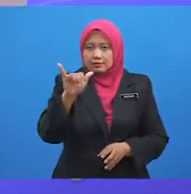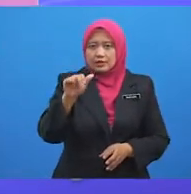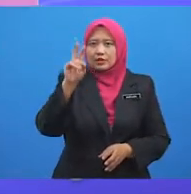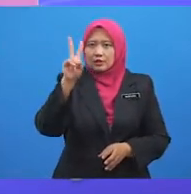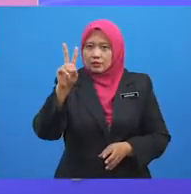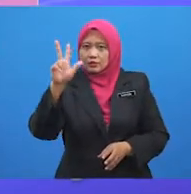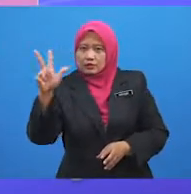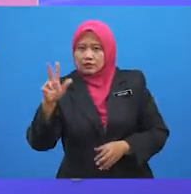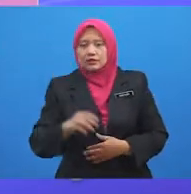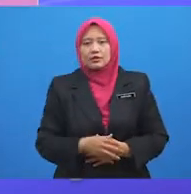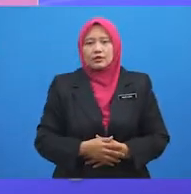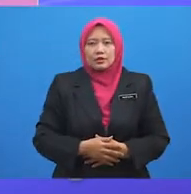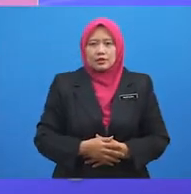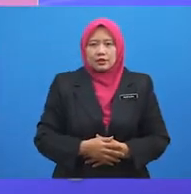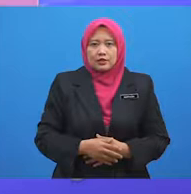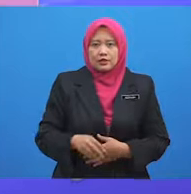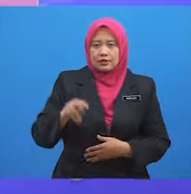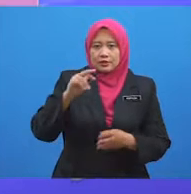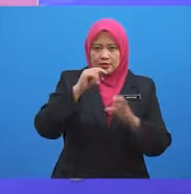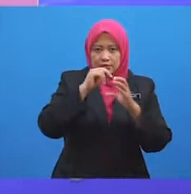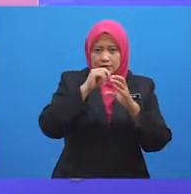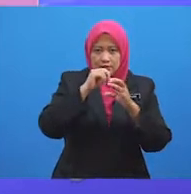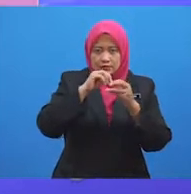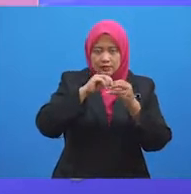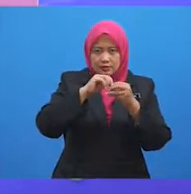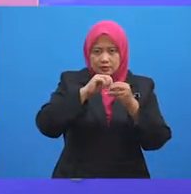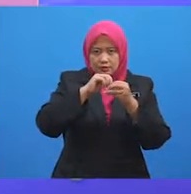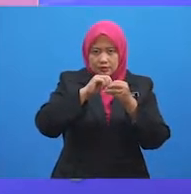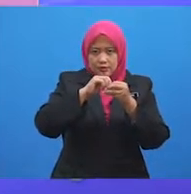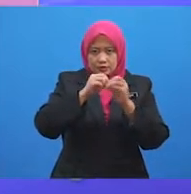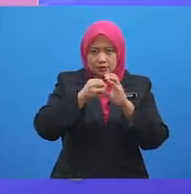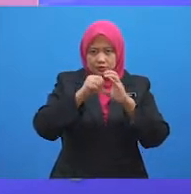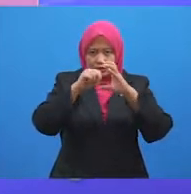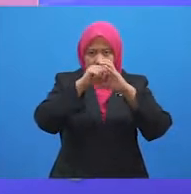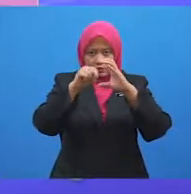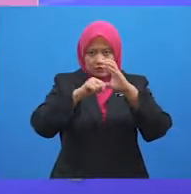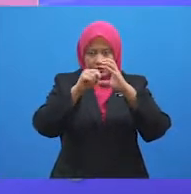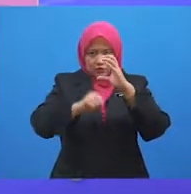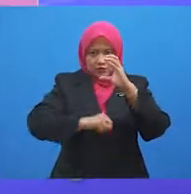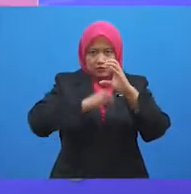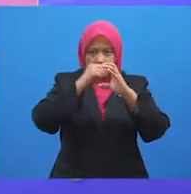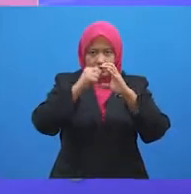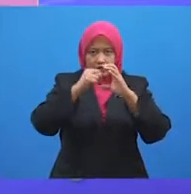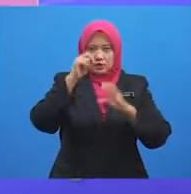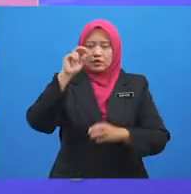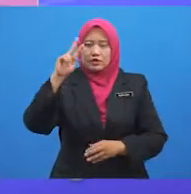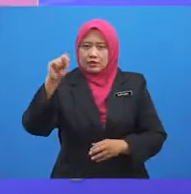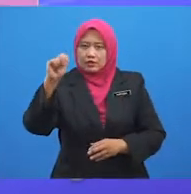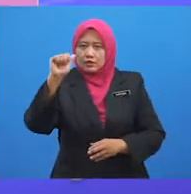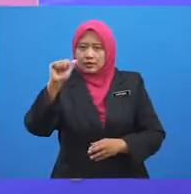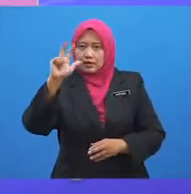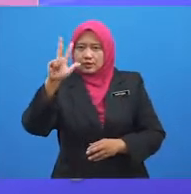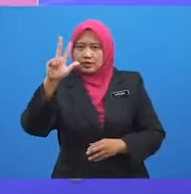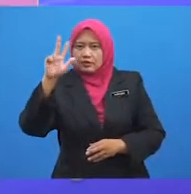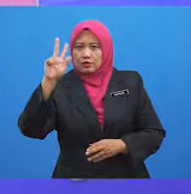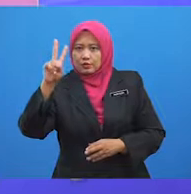natrium 24 ialah 24. Dan nombor nukleon bromin